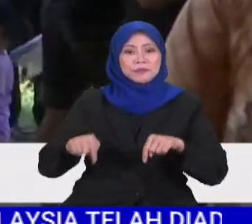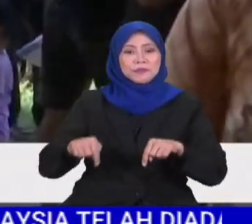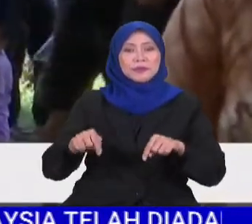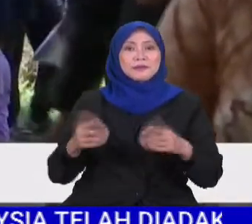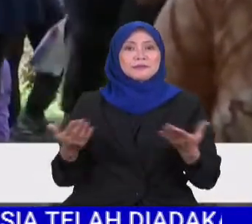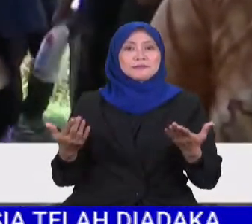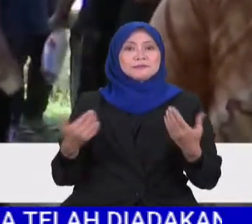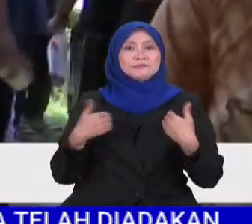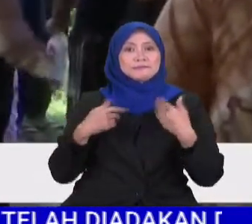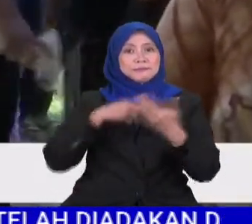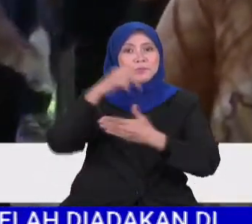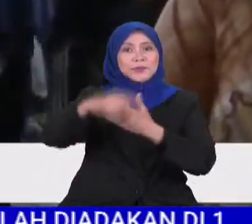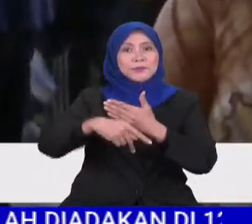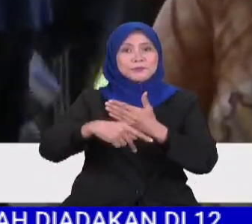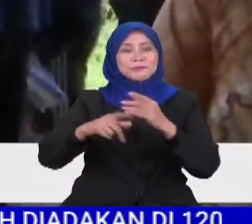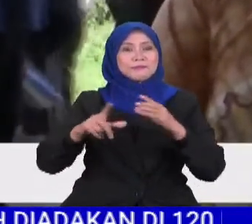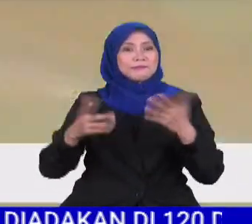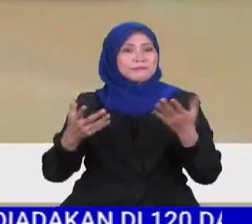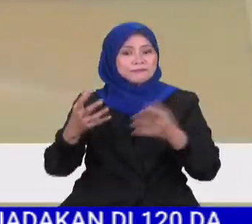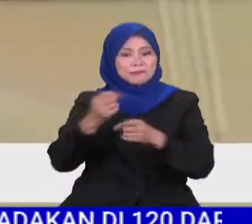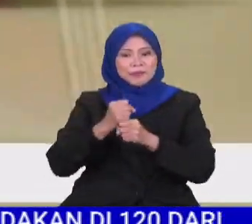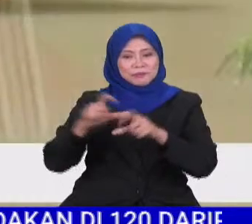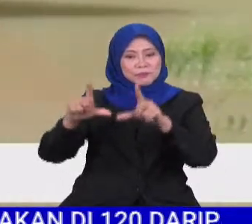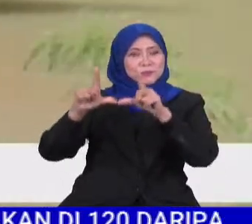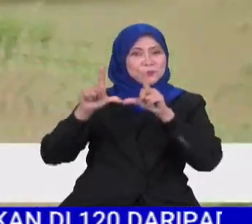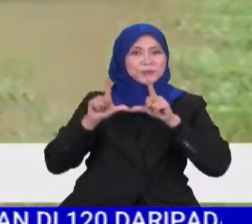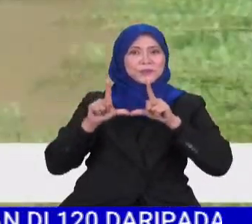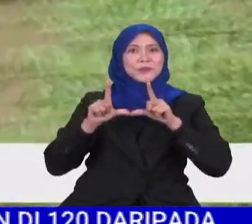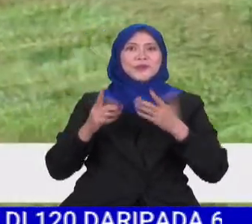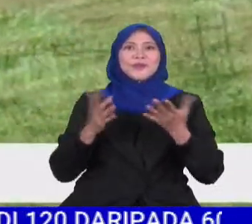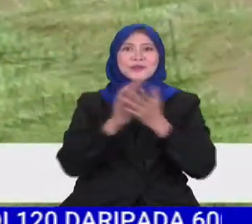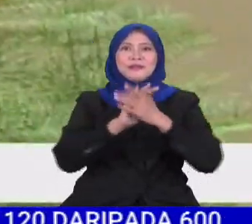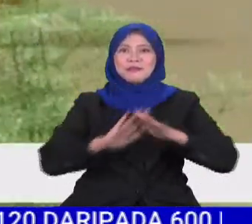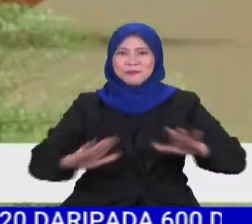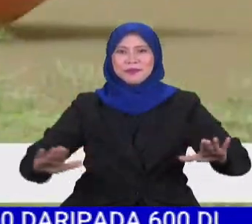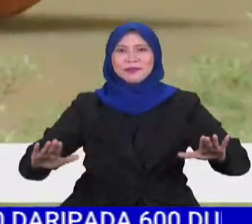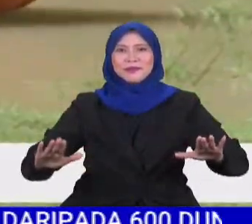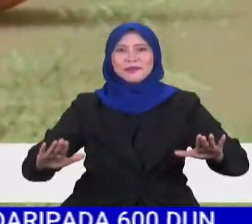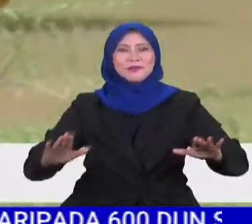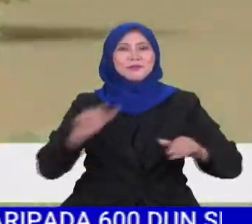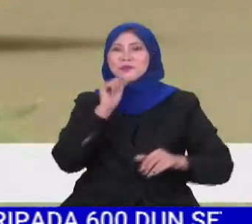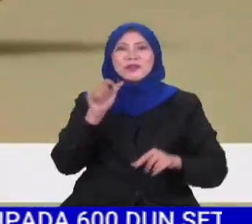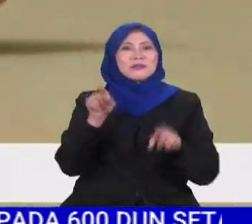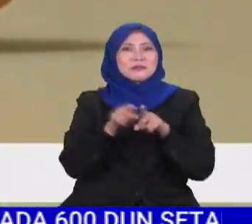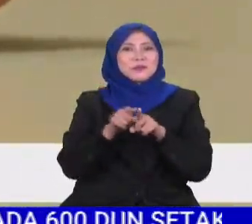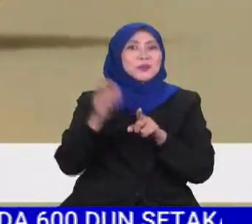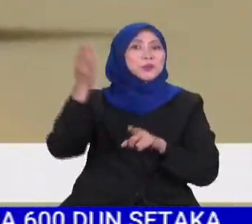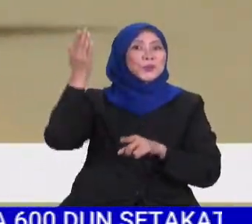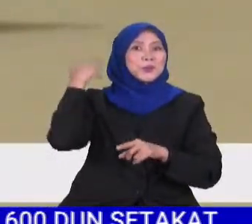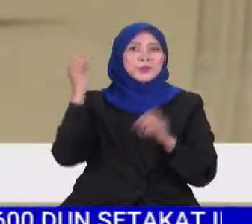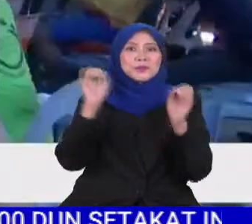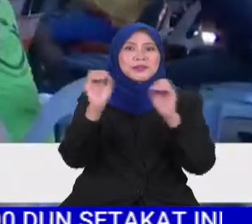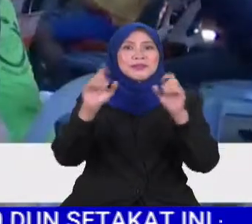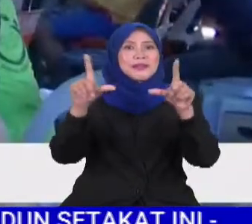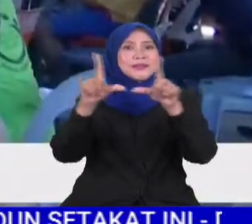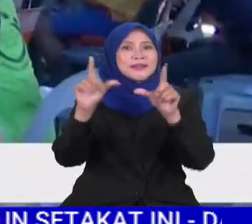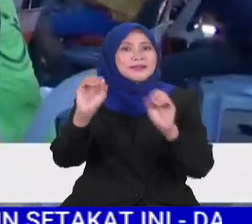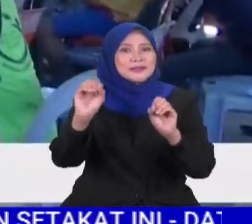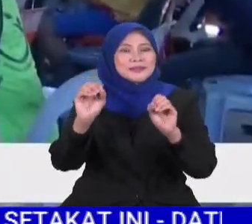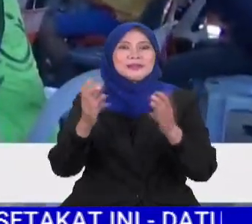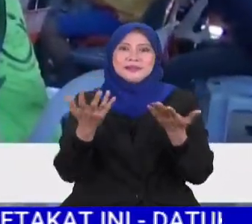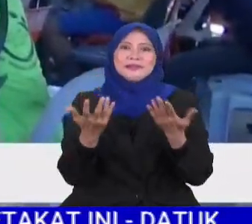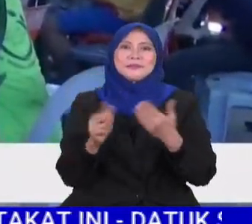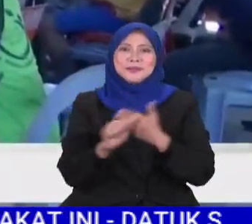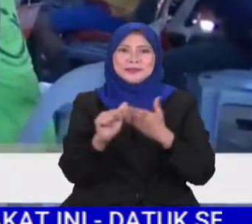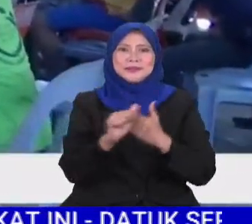dapat e memandu dengan selamat dan bukan macam dulu yang belum ada lesennya kami